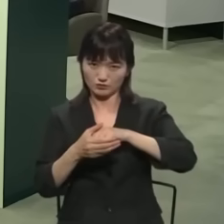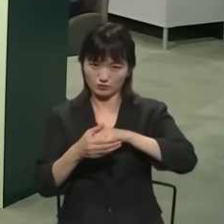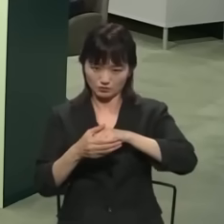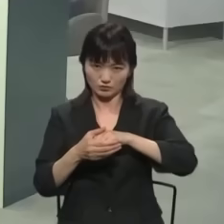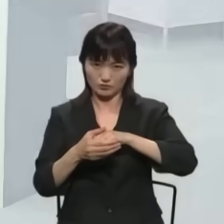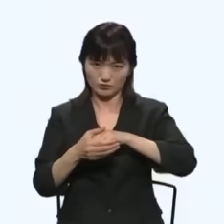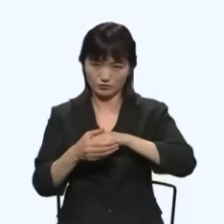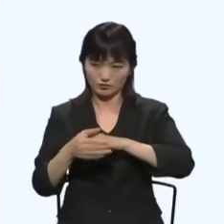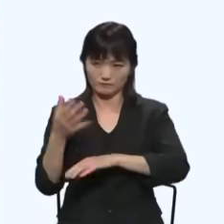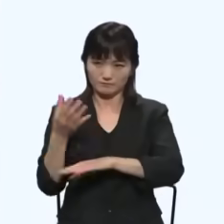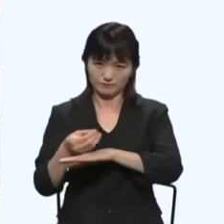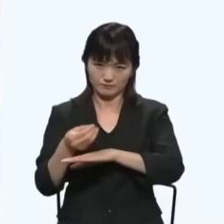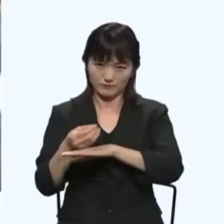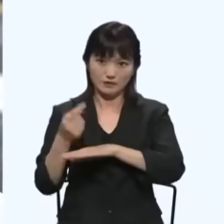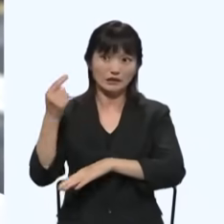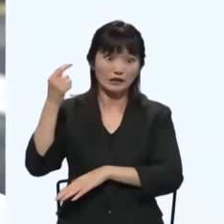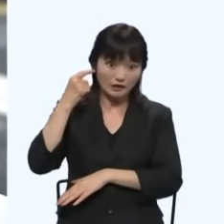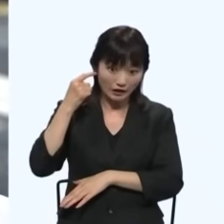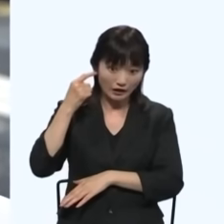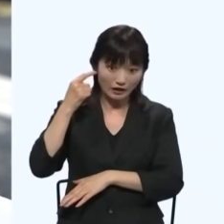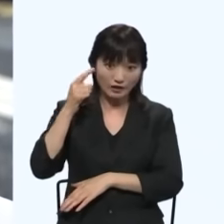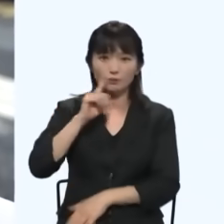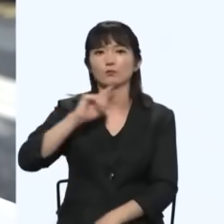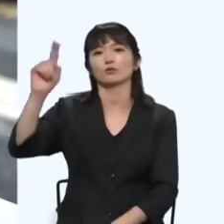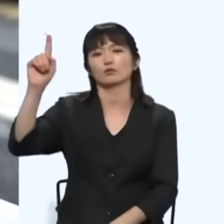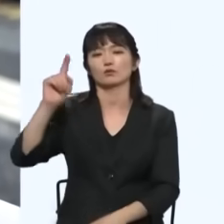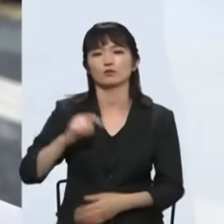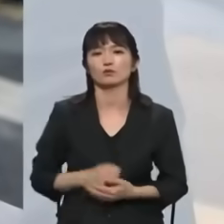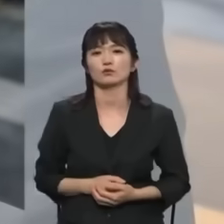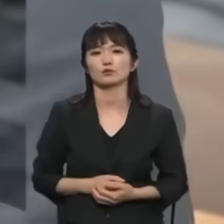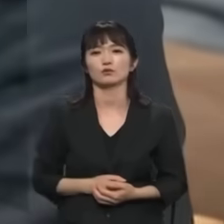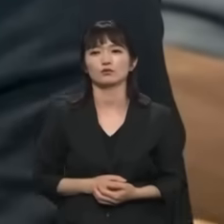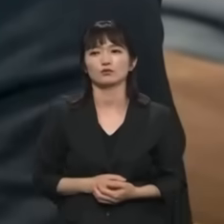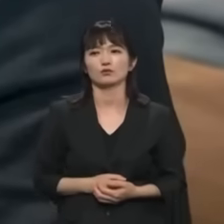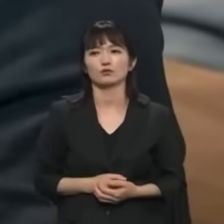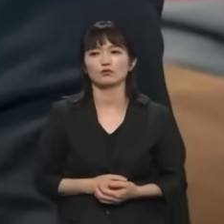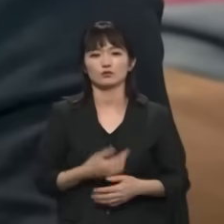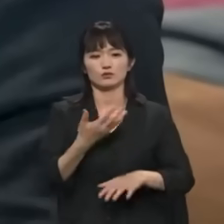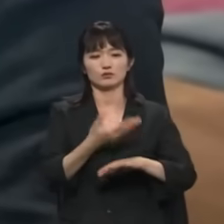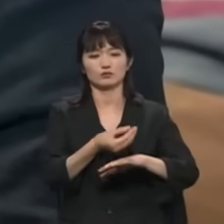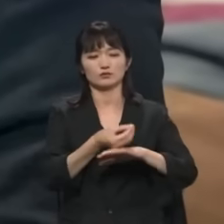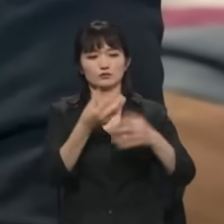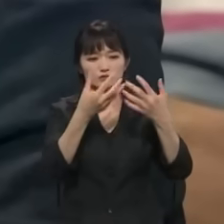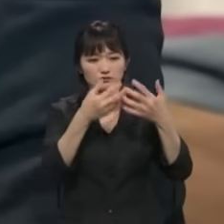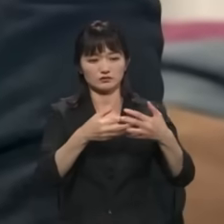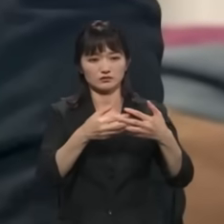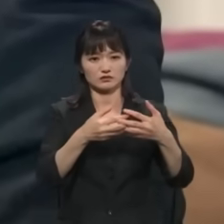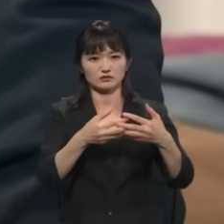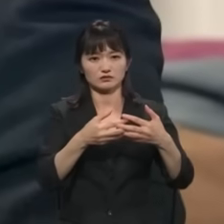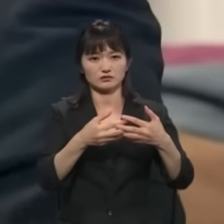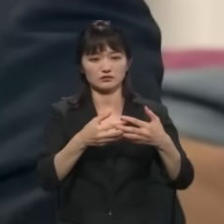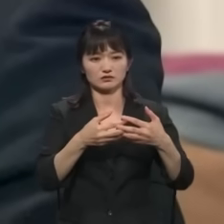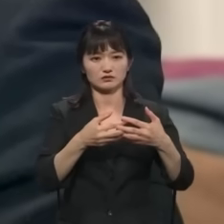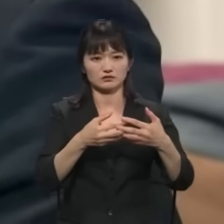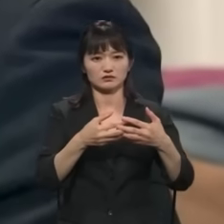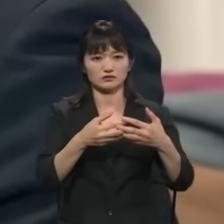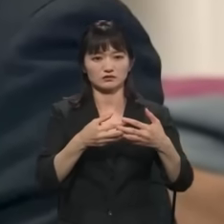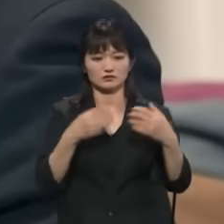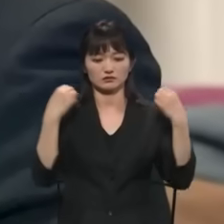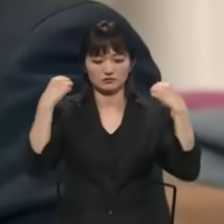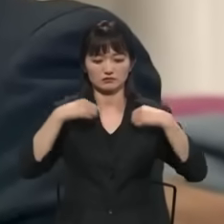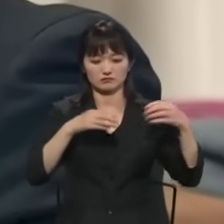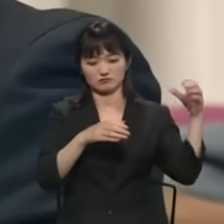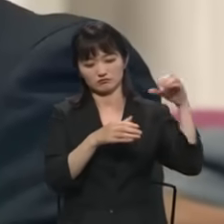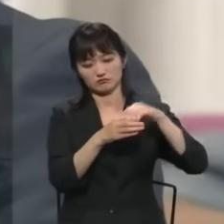발언들을 듣고 나서 지금 이제 고소를 한 건데 그 녹음기를 이제 아이의 가방에 넣어서 학교에 보내는 행위 자체에